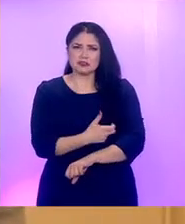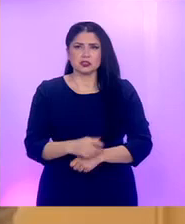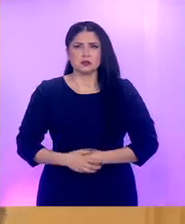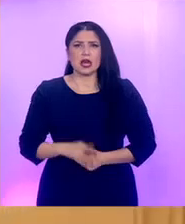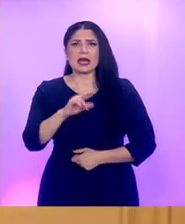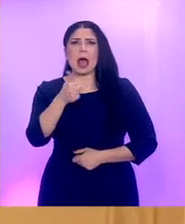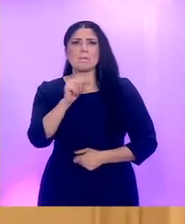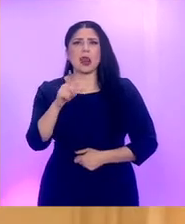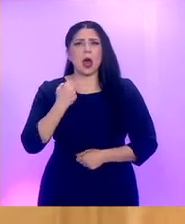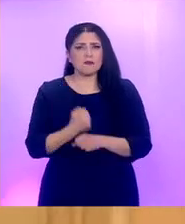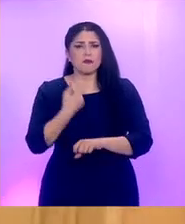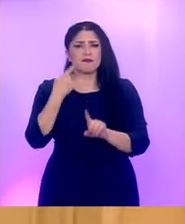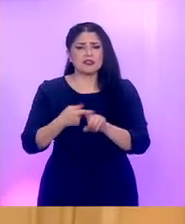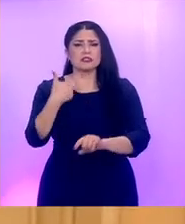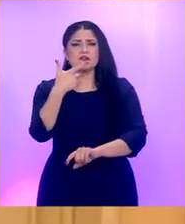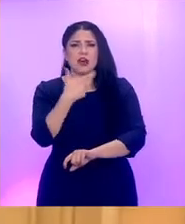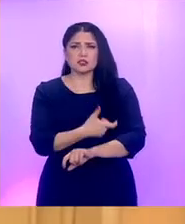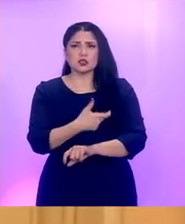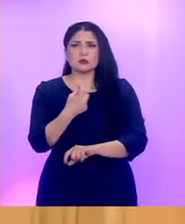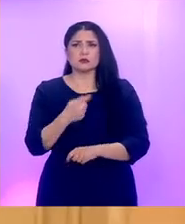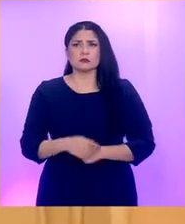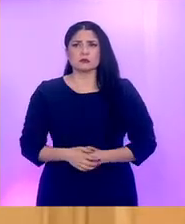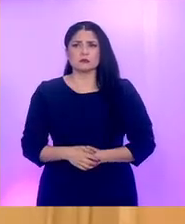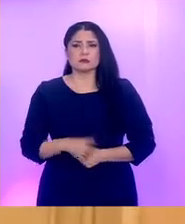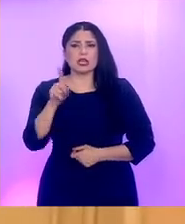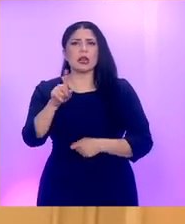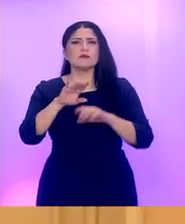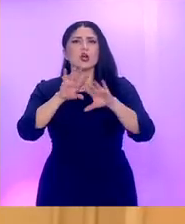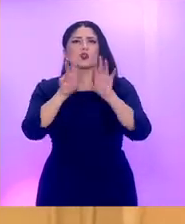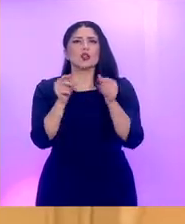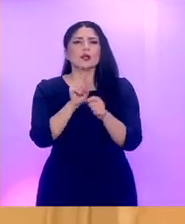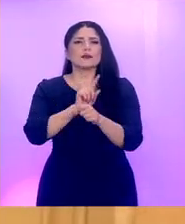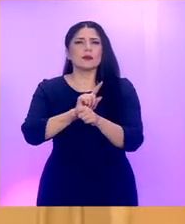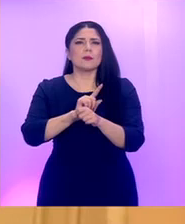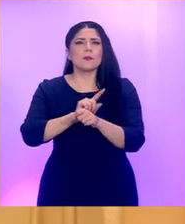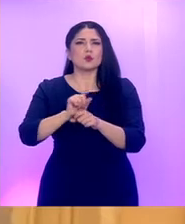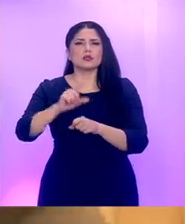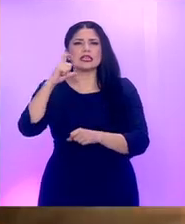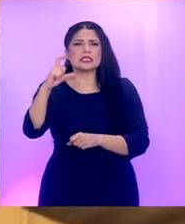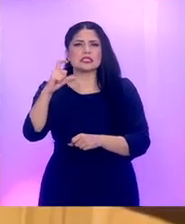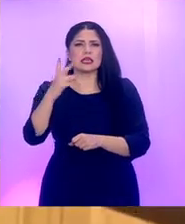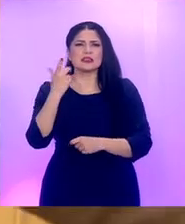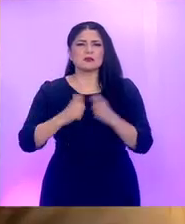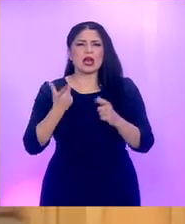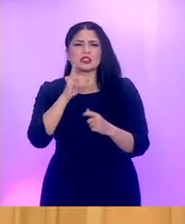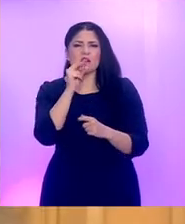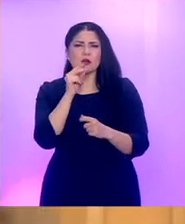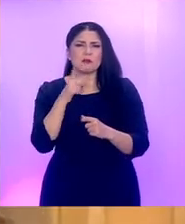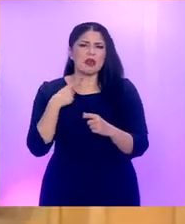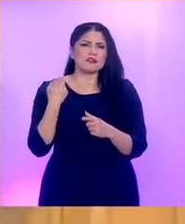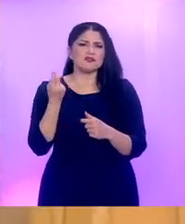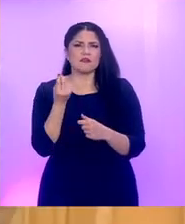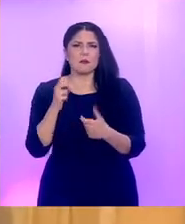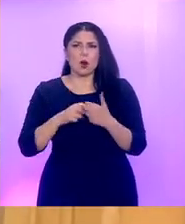cu AstraZeneca, chiar cu un vaccin din lotul acela care este considerat suspect. După ce ați văzut că